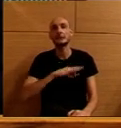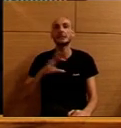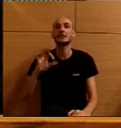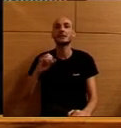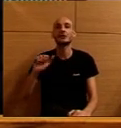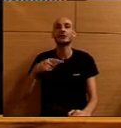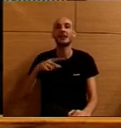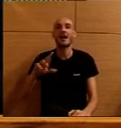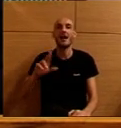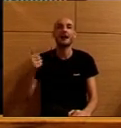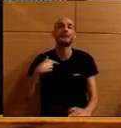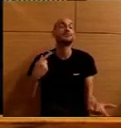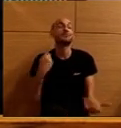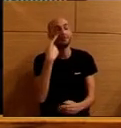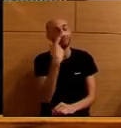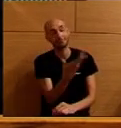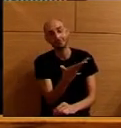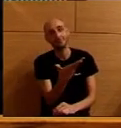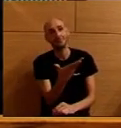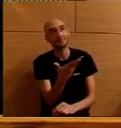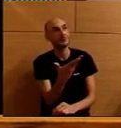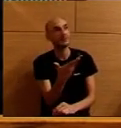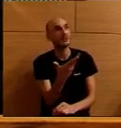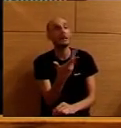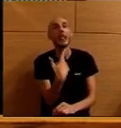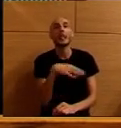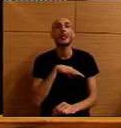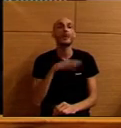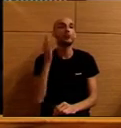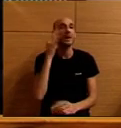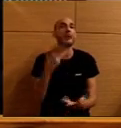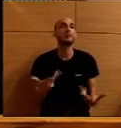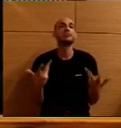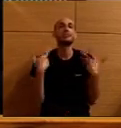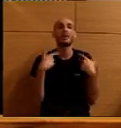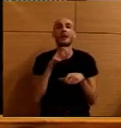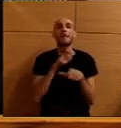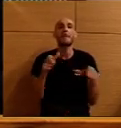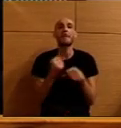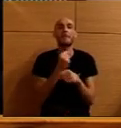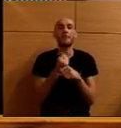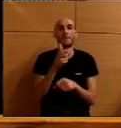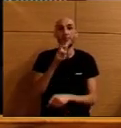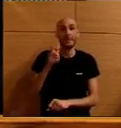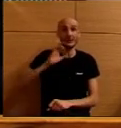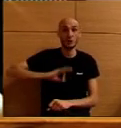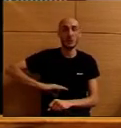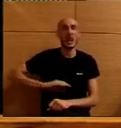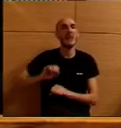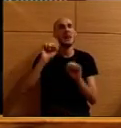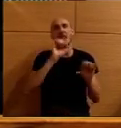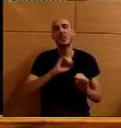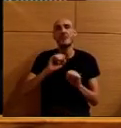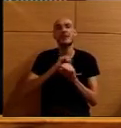Mire, senyor Reus, jo crec que la senyora diputada que porta en l'àrea de personal s'ha de defendre molt bé. També que no li fa